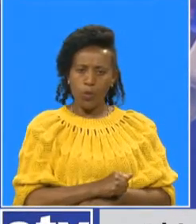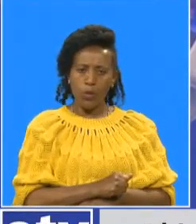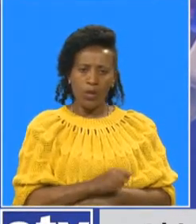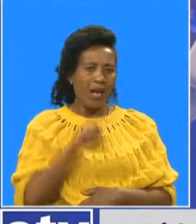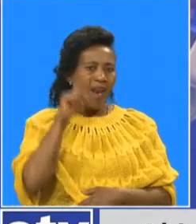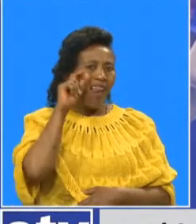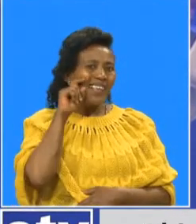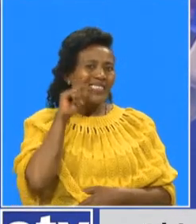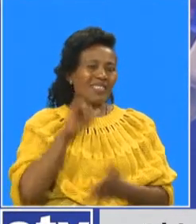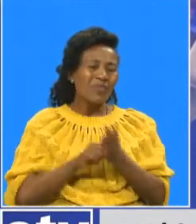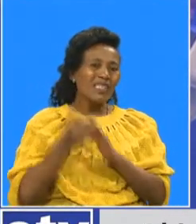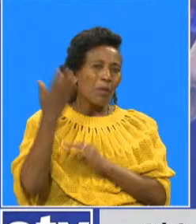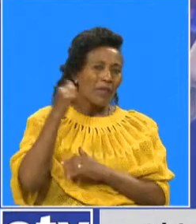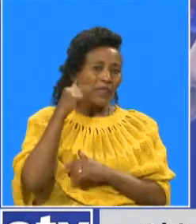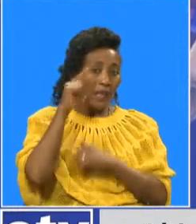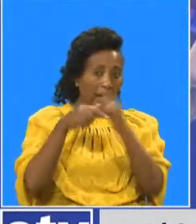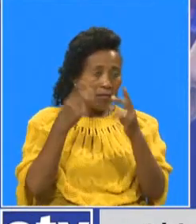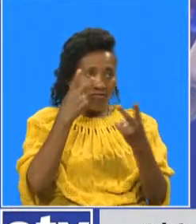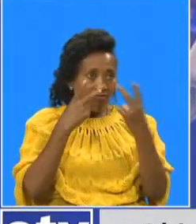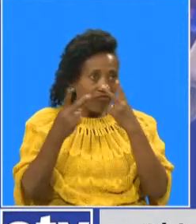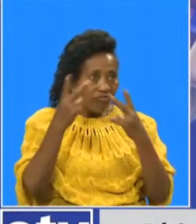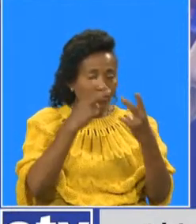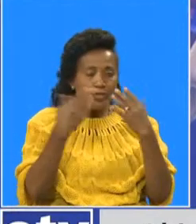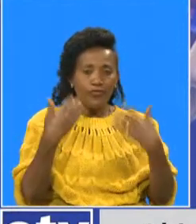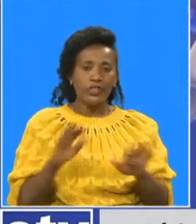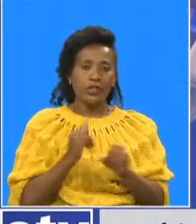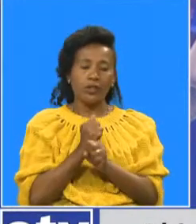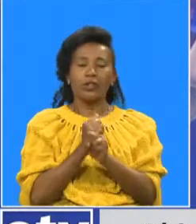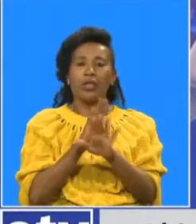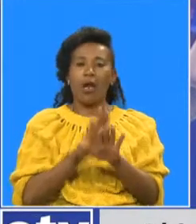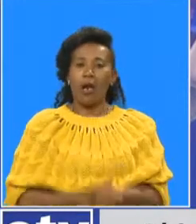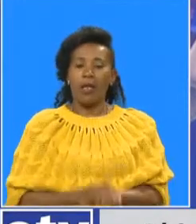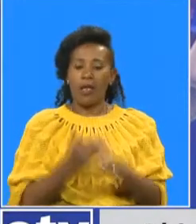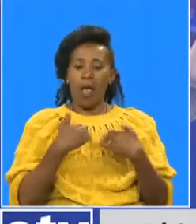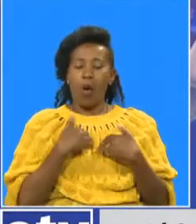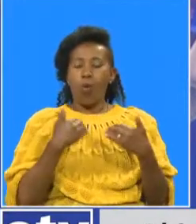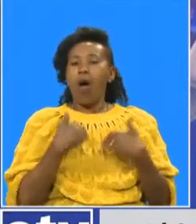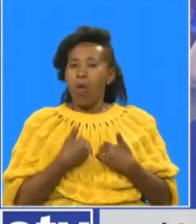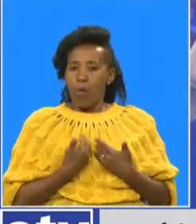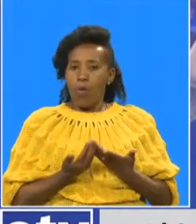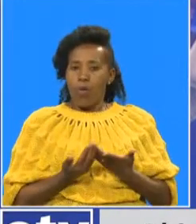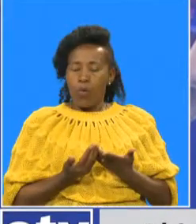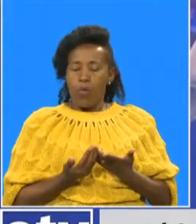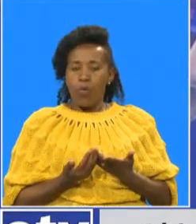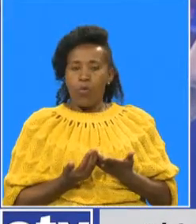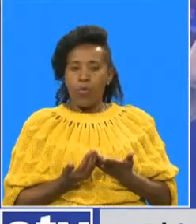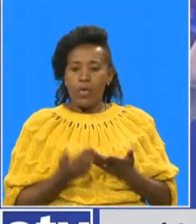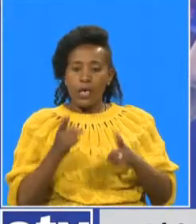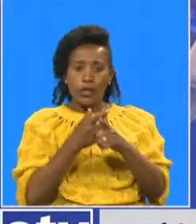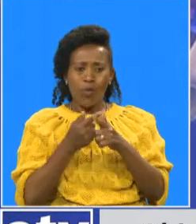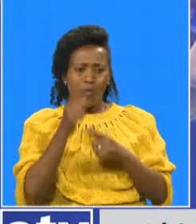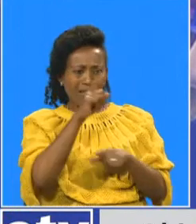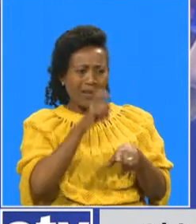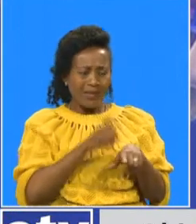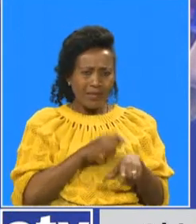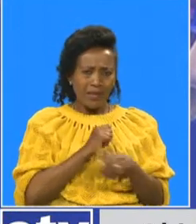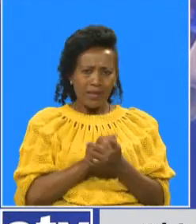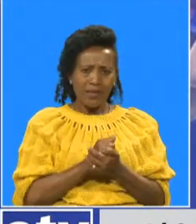ከላስት ዊክም ከዛ በፊትም ሂደን ጎብኝተናል። ባይዘው ስራ ላይ ያሉ አሉ። እንደውም